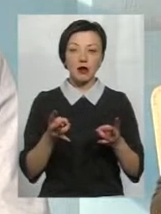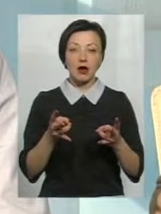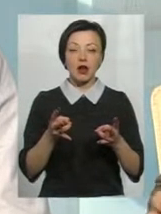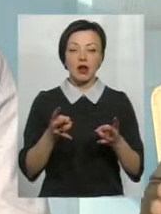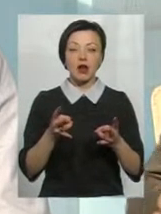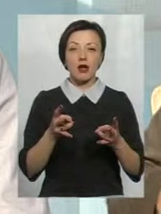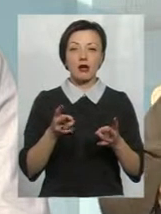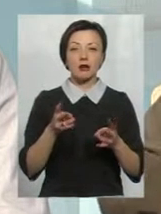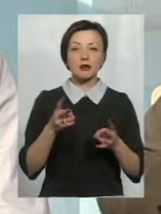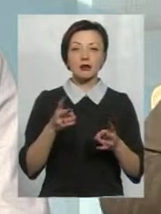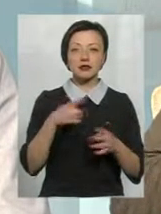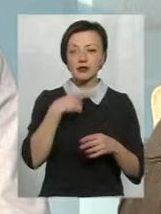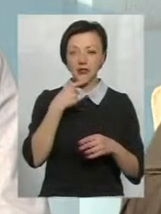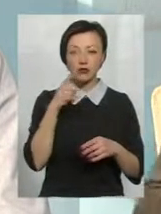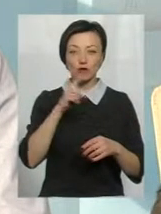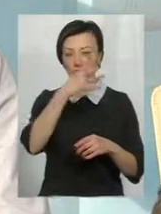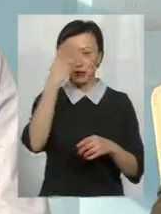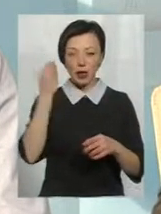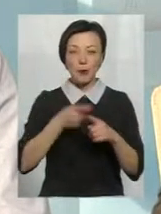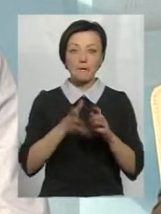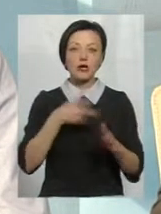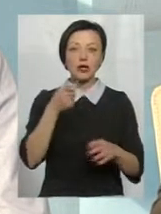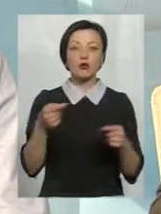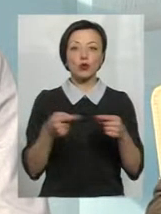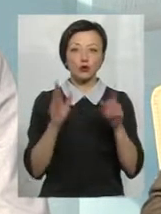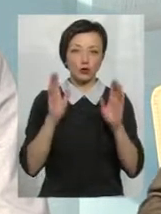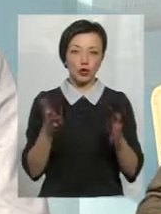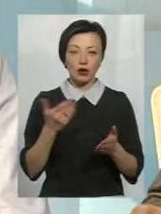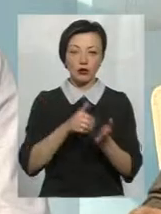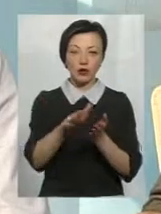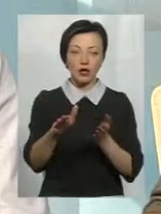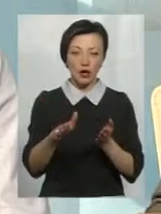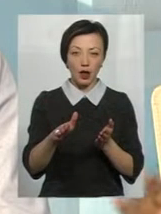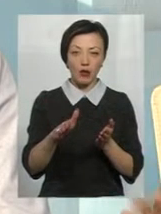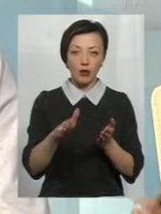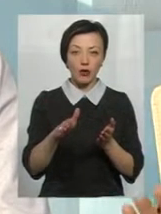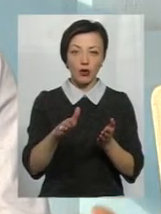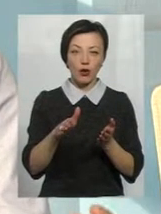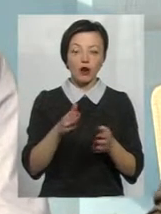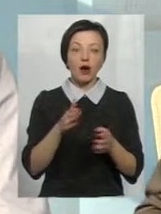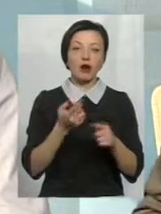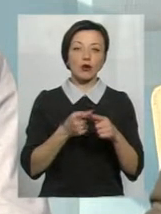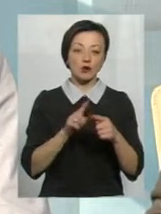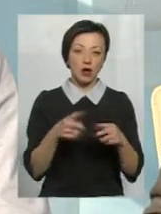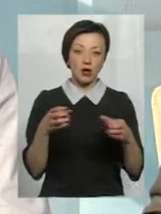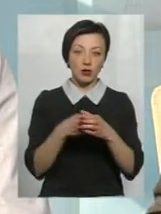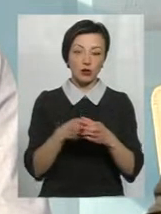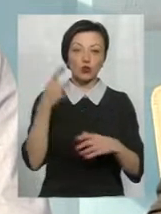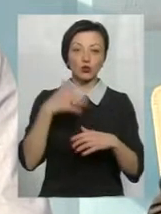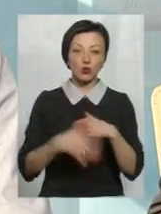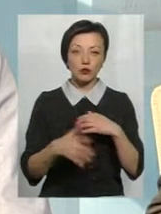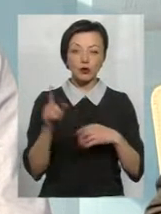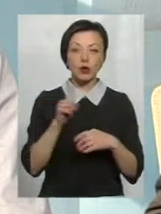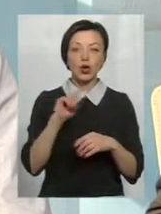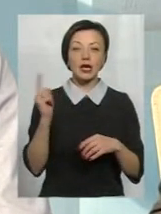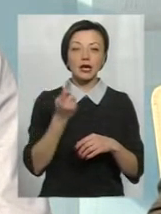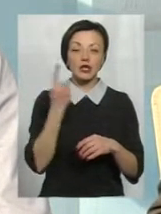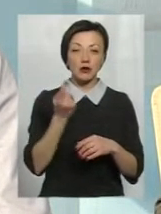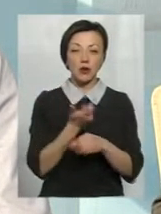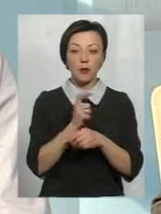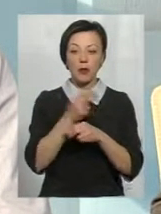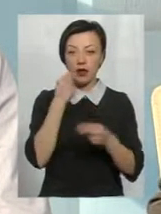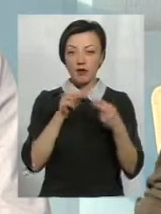що петиція це дійсно це те, що точно буде. Тобто, да, ми, якщо відкидаємо ось цю категорію, тоді розуміємо, що єдиною такою